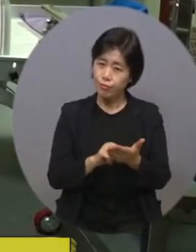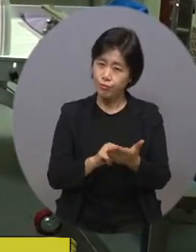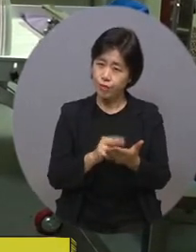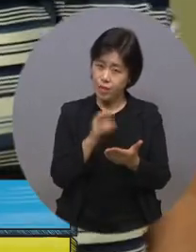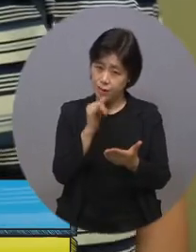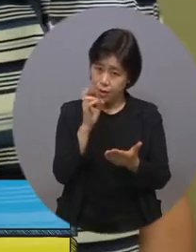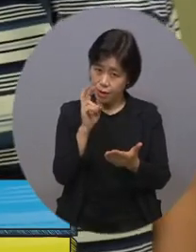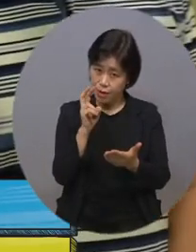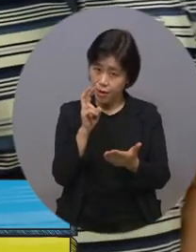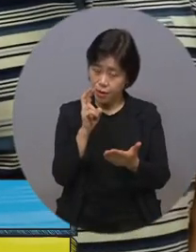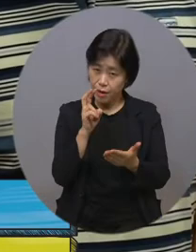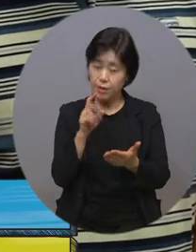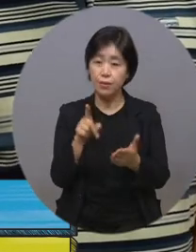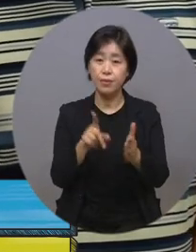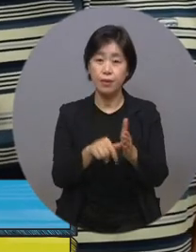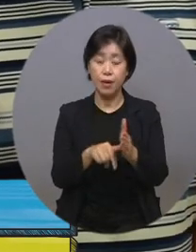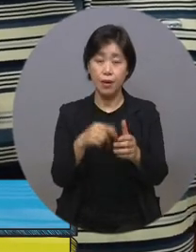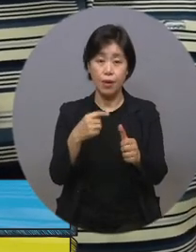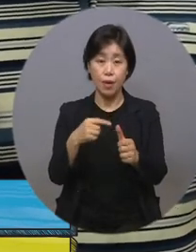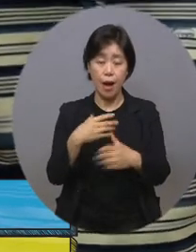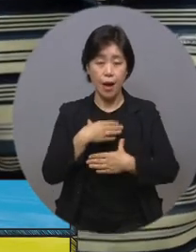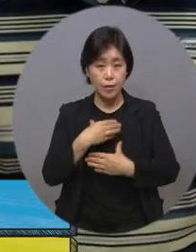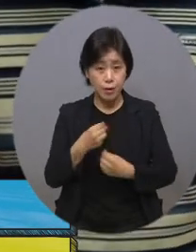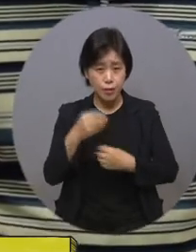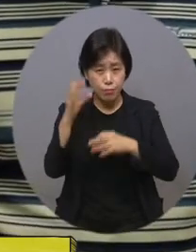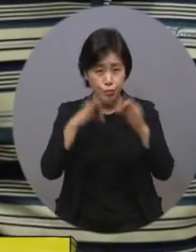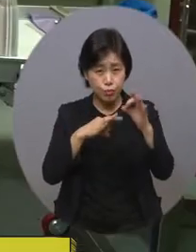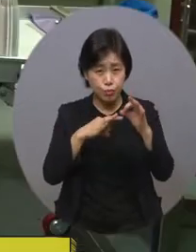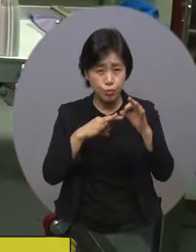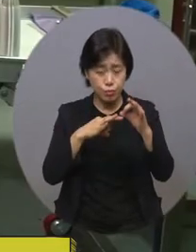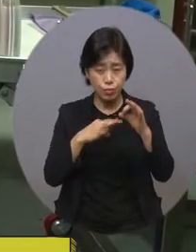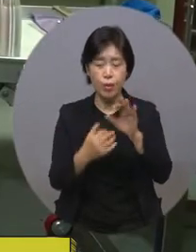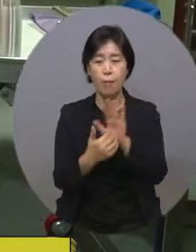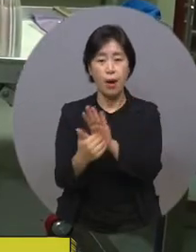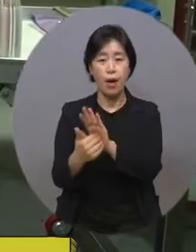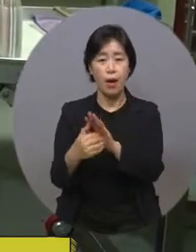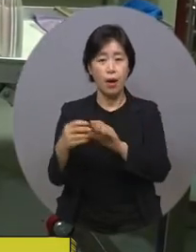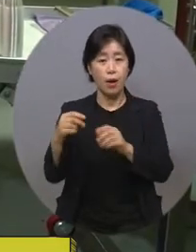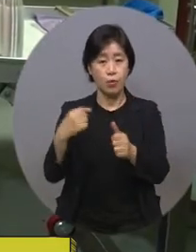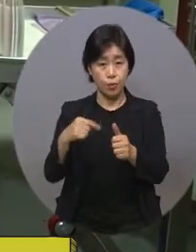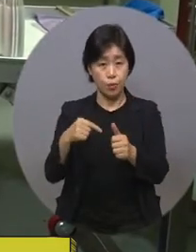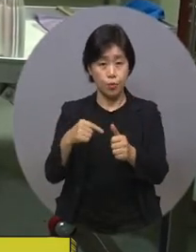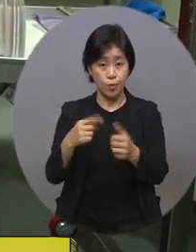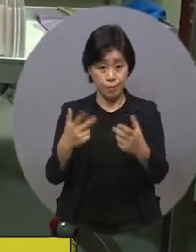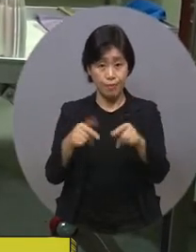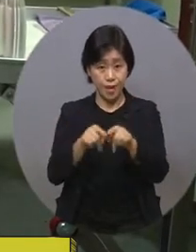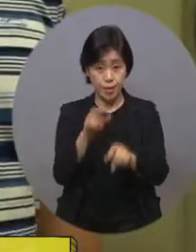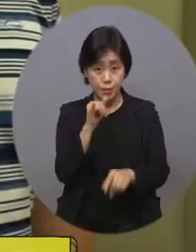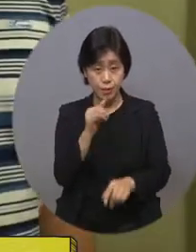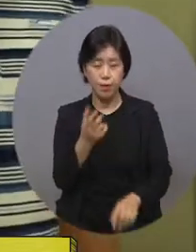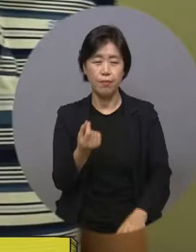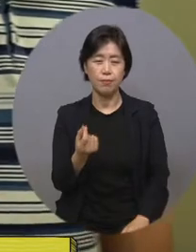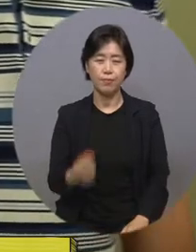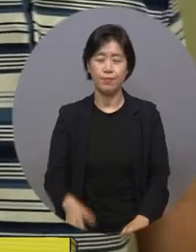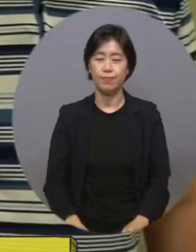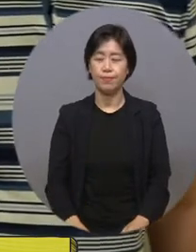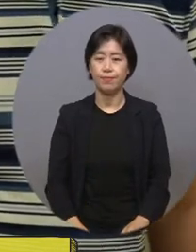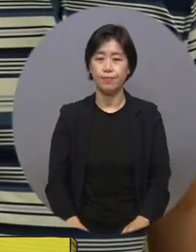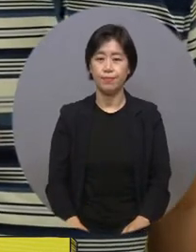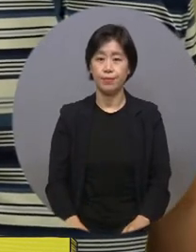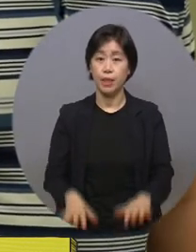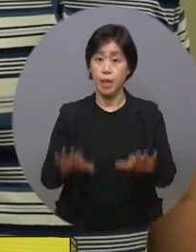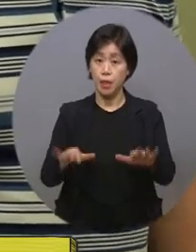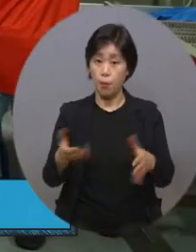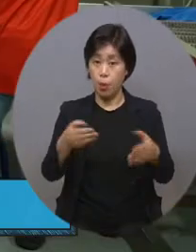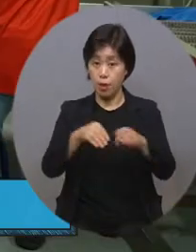수도 있어요. 네, 그런 네. 교육도 같이 해주시는 거예요? 예, 네, 그렇죠. 아, 그럼 안전 교육도 네. 같이 이루어지고 네. 그러면 여기서 이제